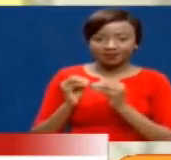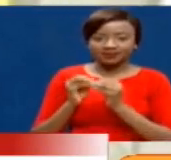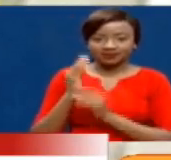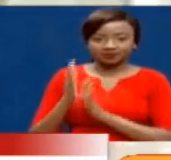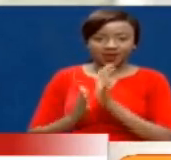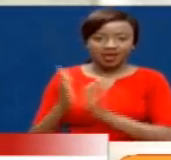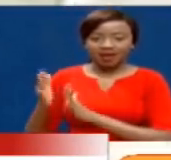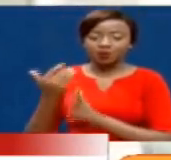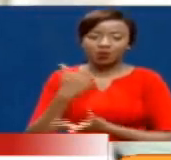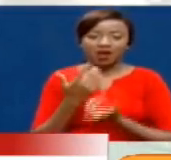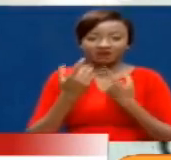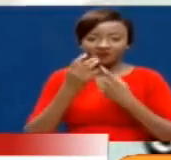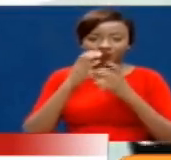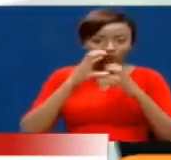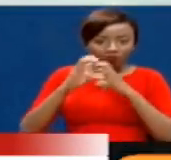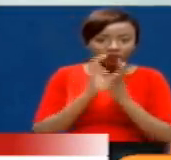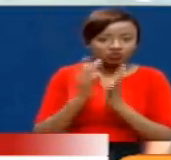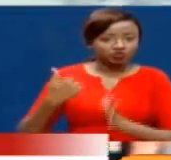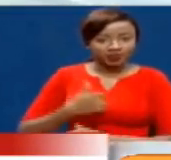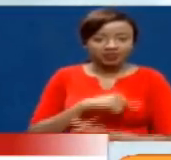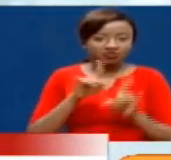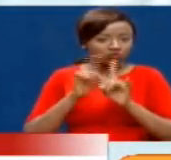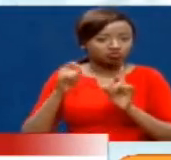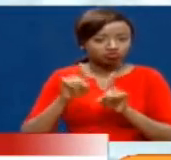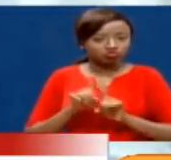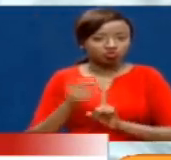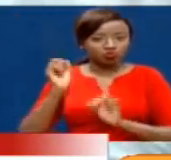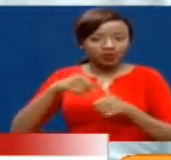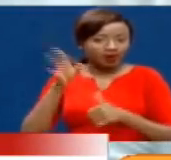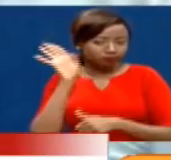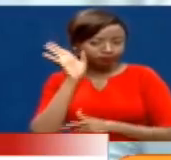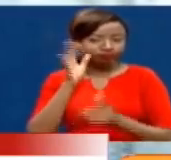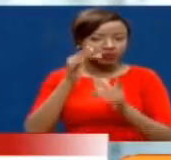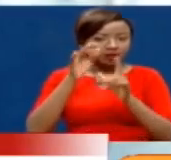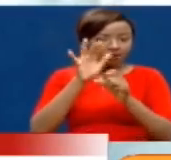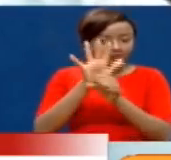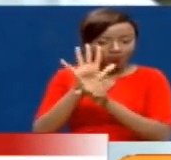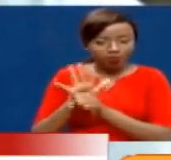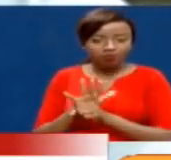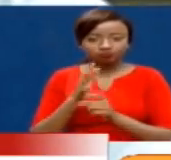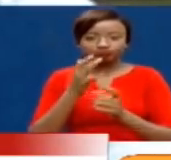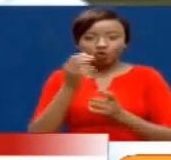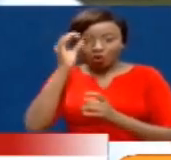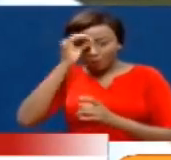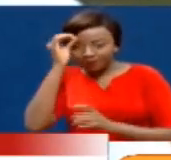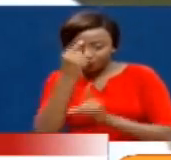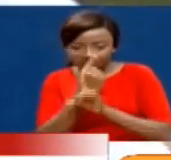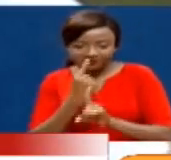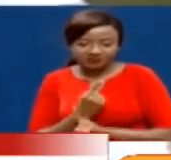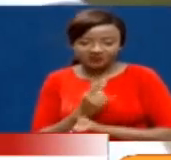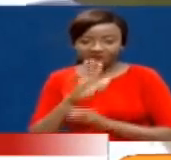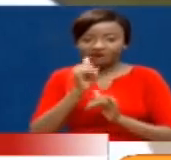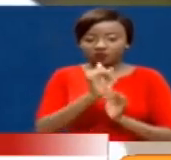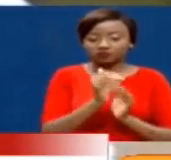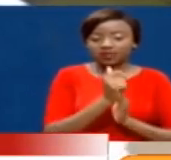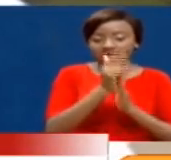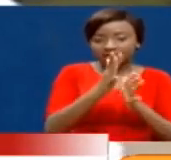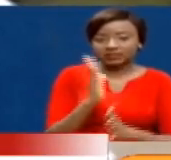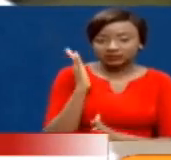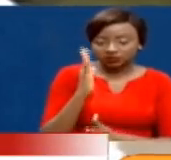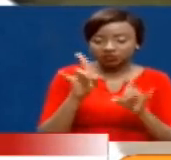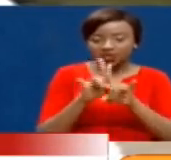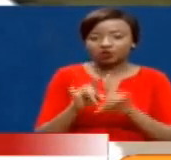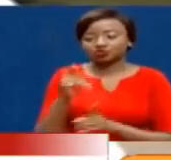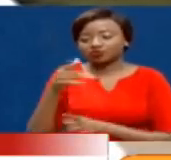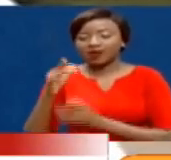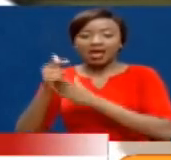kwamba wataweza kusema nasi na tutaweza kusikia mengi kutoka kwa viongozi, kutoka na upande wa usalama pamoja na Hussein Dado ambaye